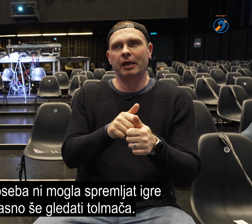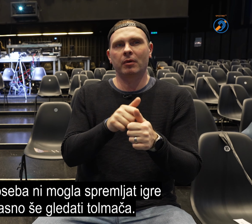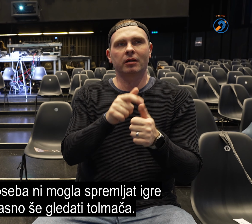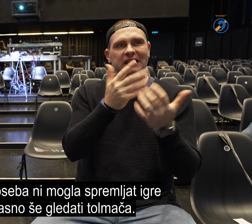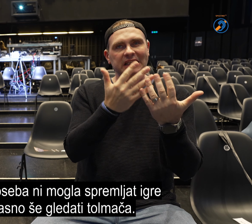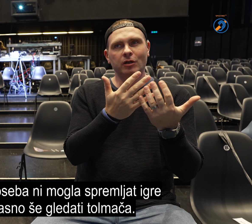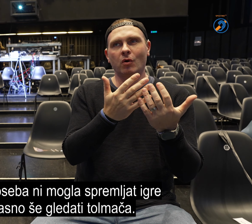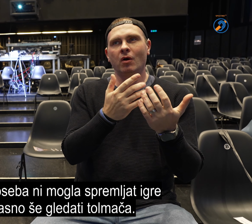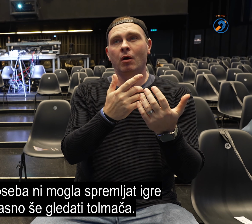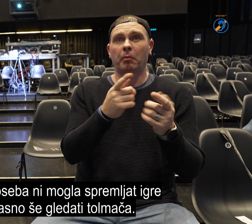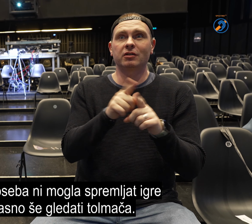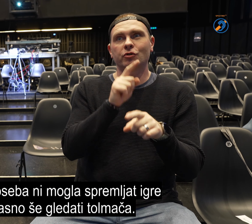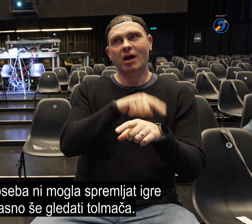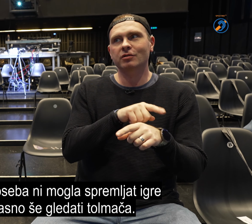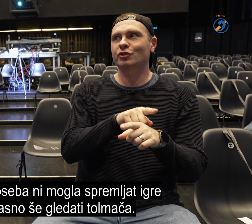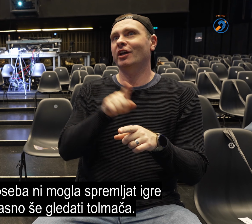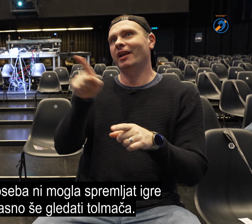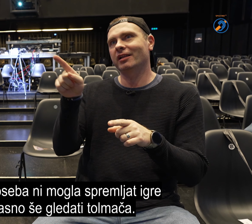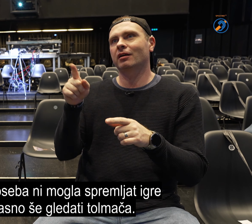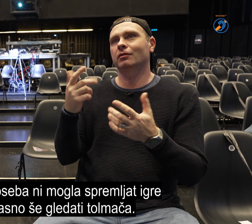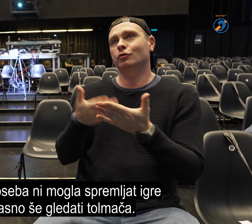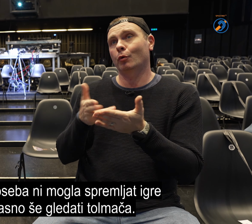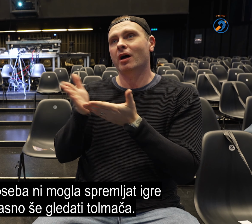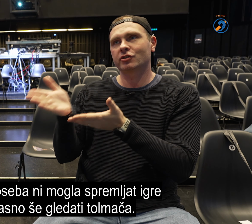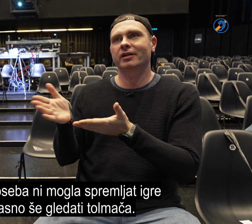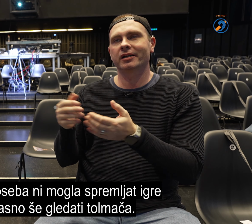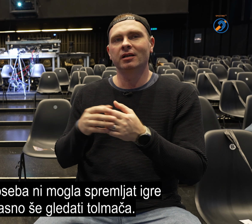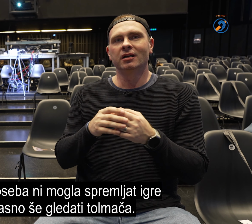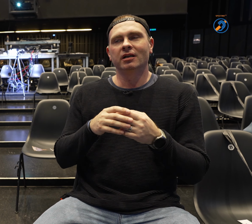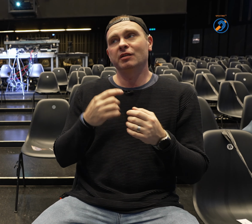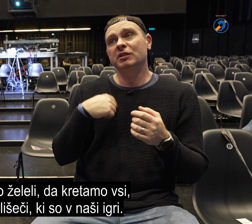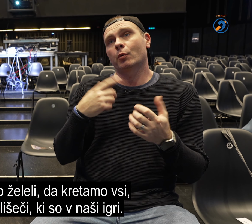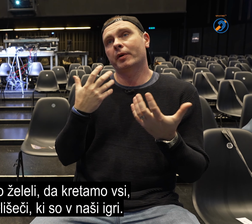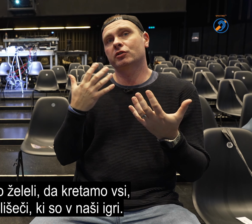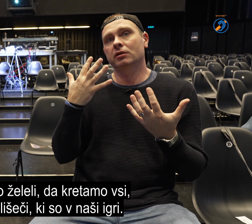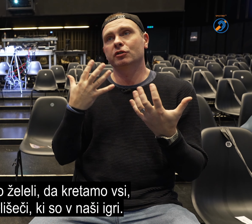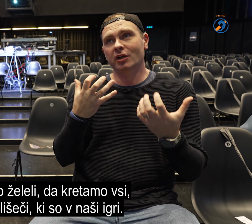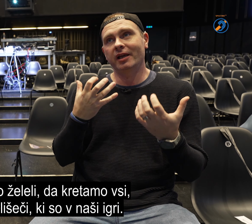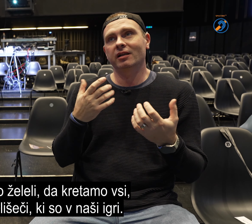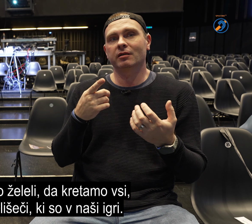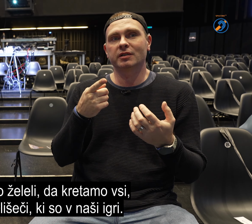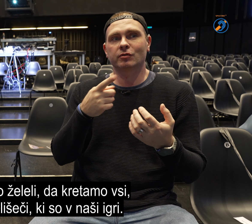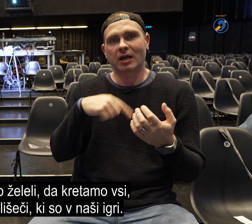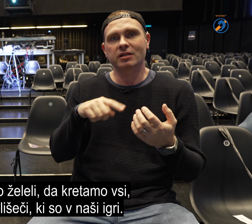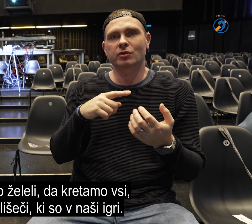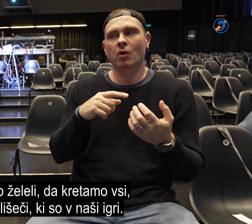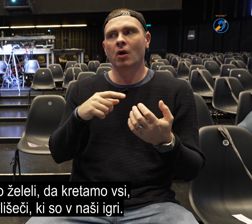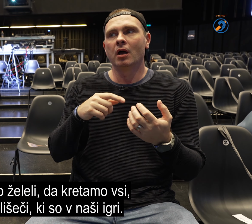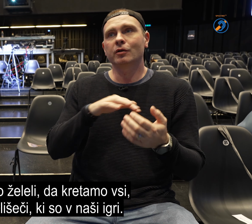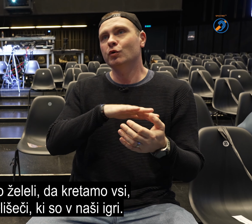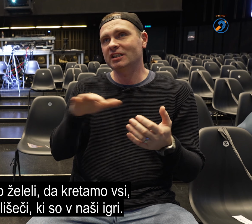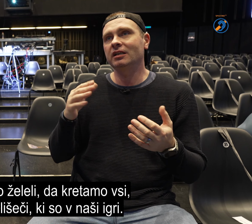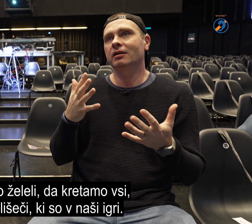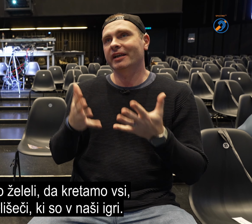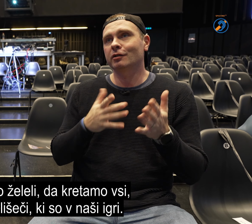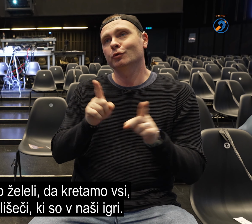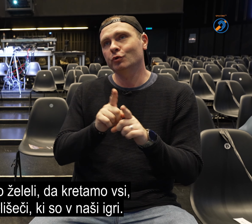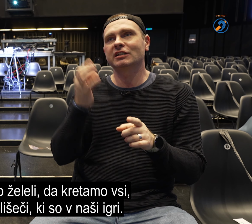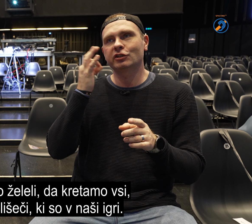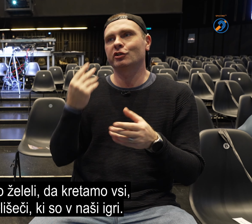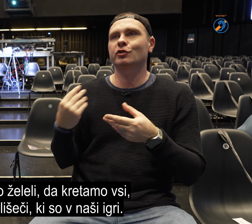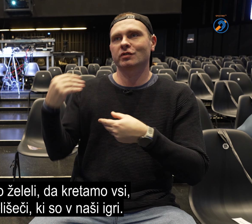spremljati igro, pa isto čas še gledati dolmača. In mi smo pač želeli, da bi ste dejansko, da vsi